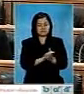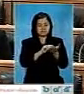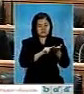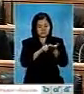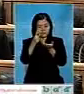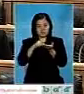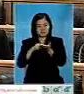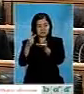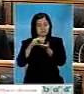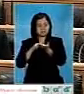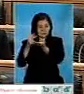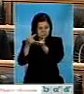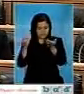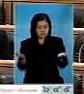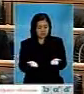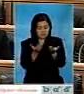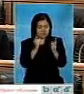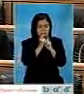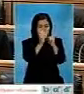างเพื่อเป็น